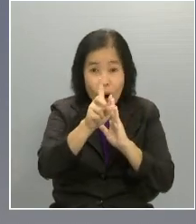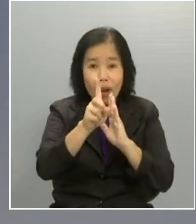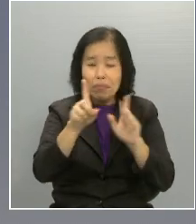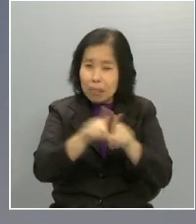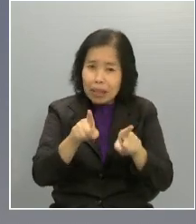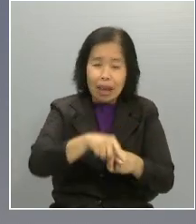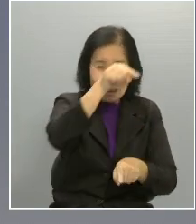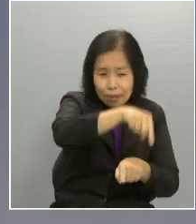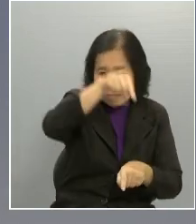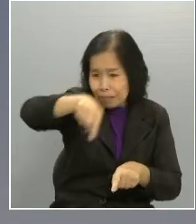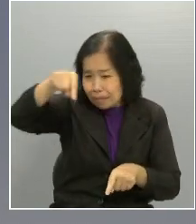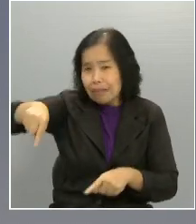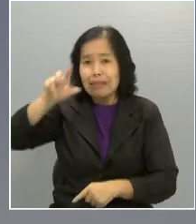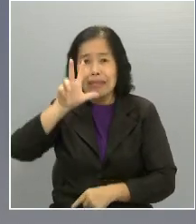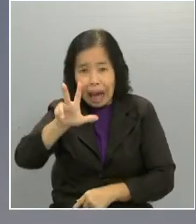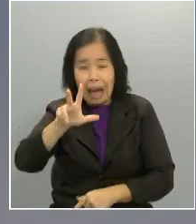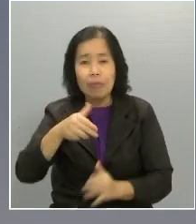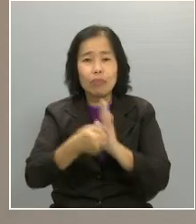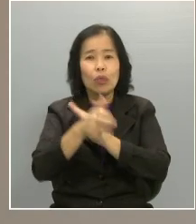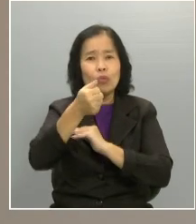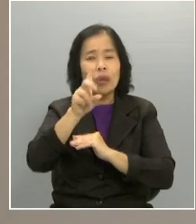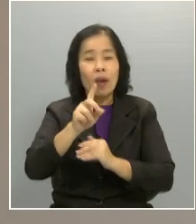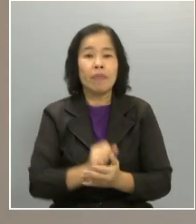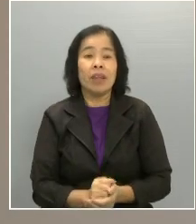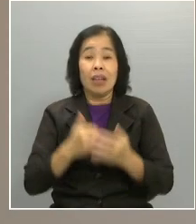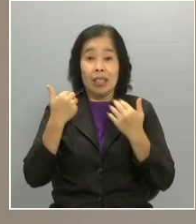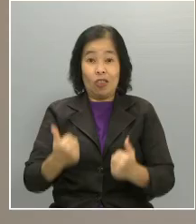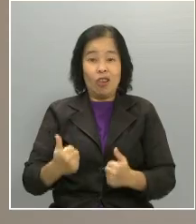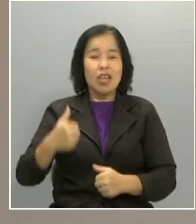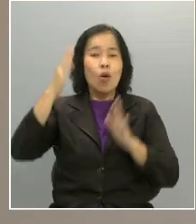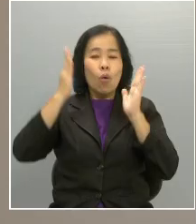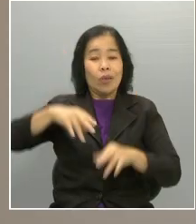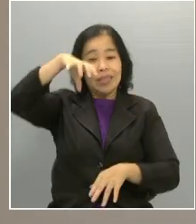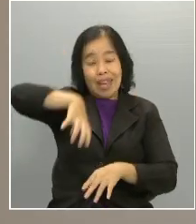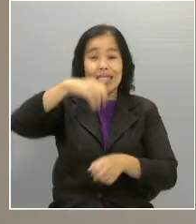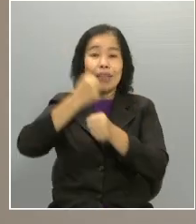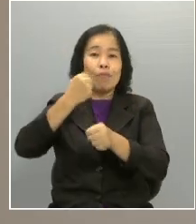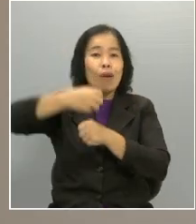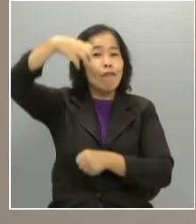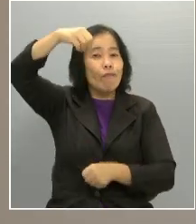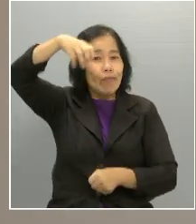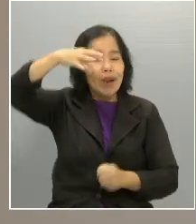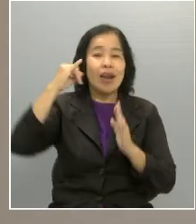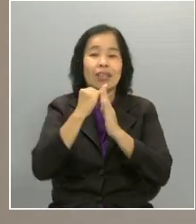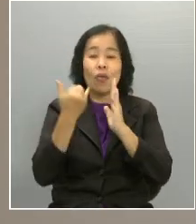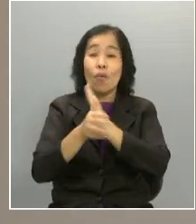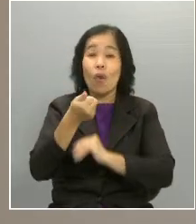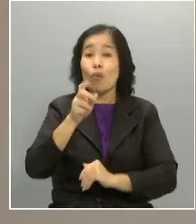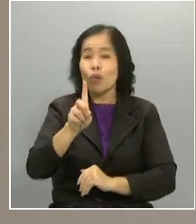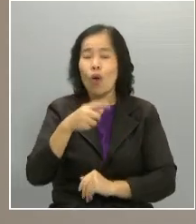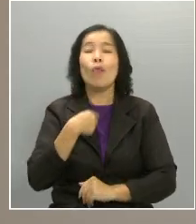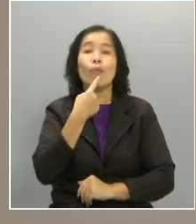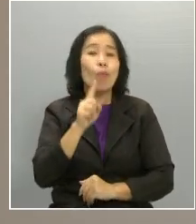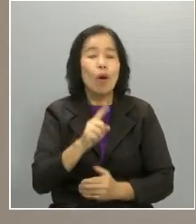แล้วมีผู้บาดเจ็บเนี่ย5คนล่าสุดผู้จัดการการไฟฟ้าจังหวัดอุดรธานีนะครับคุณสุภชัยโนนคู่เขตโขงบอกว่า